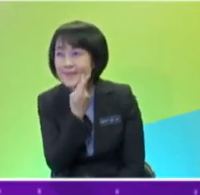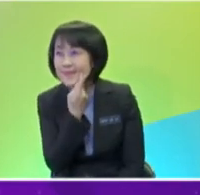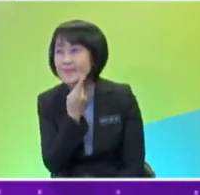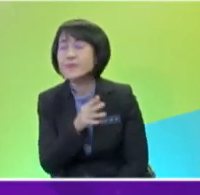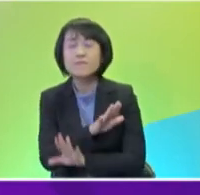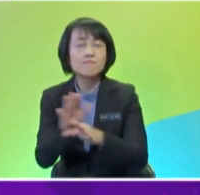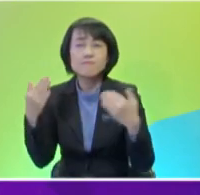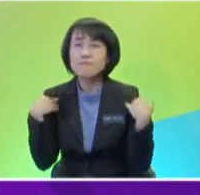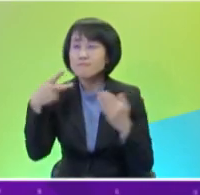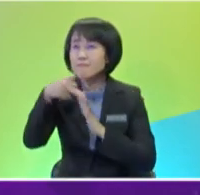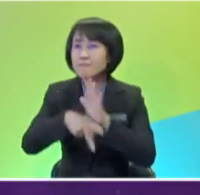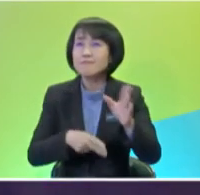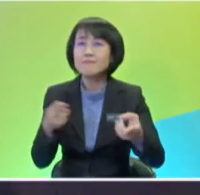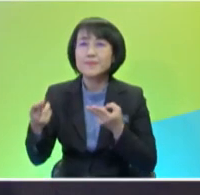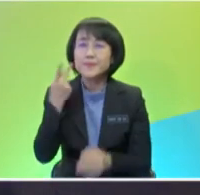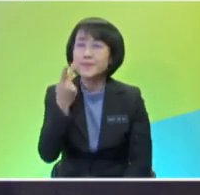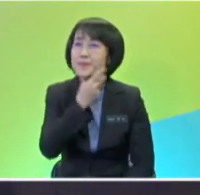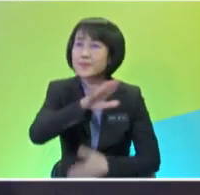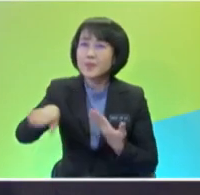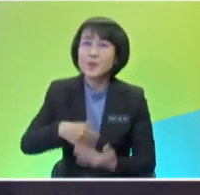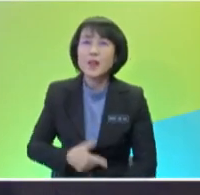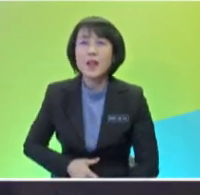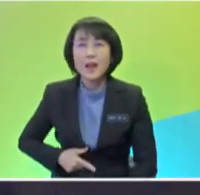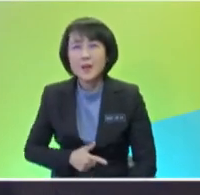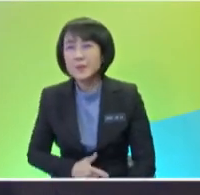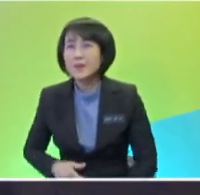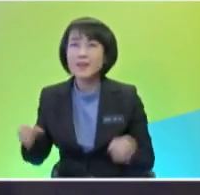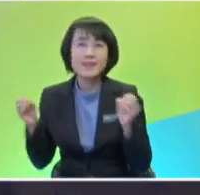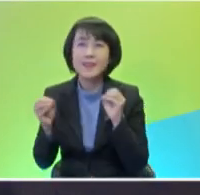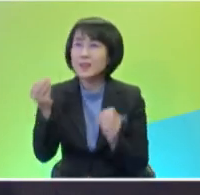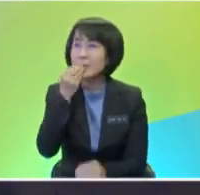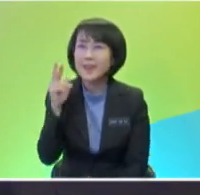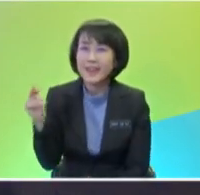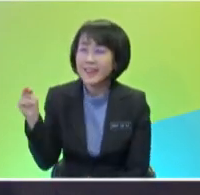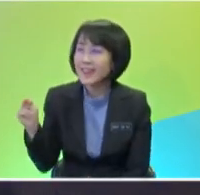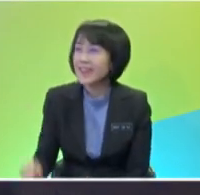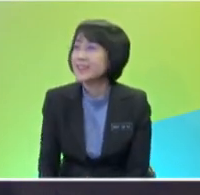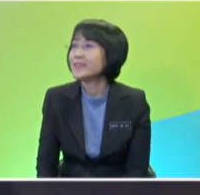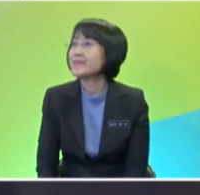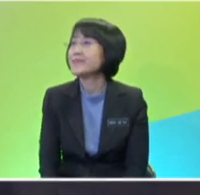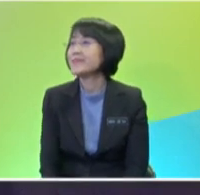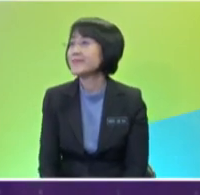kita langsung buka sekolah Oke tengok gambar yang ketiga